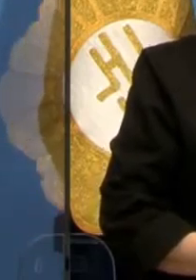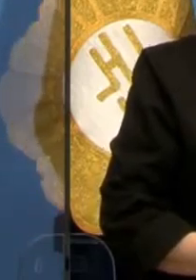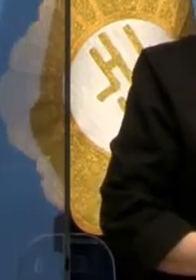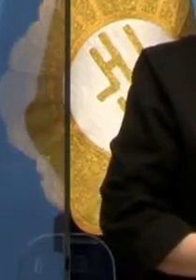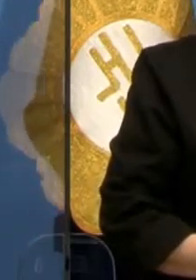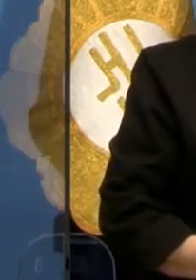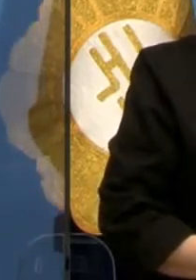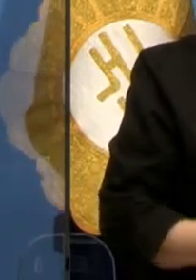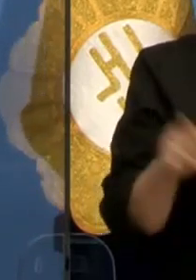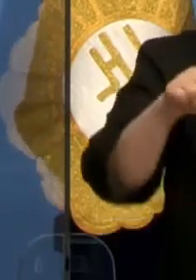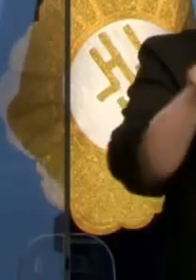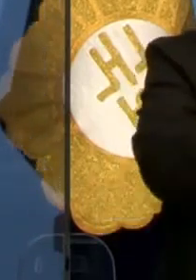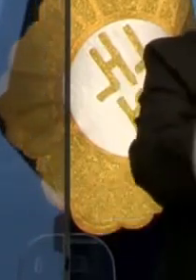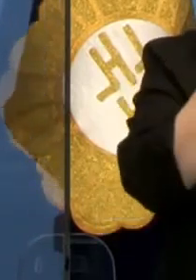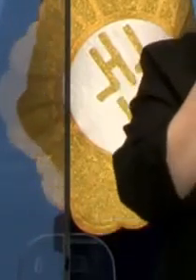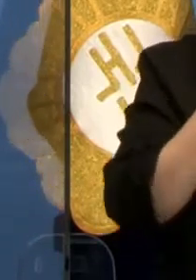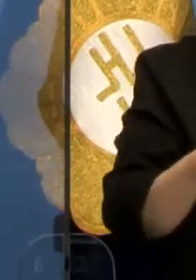없어요?